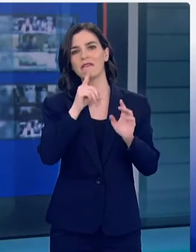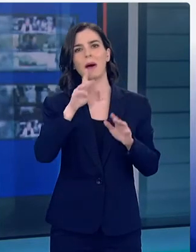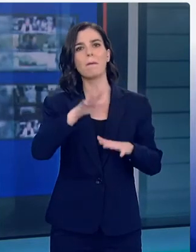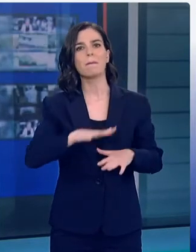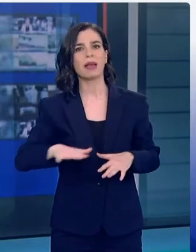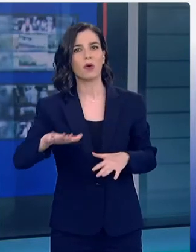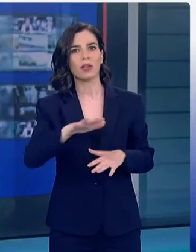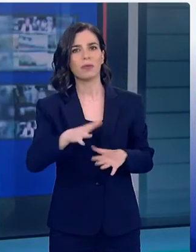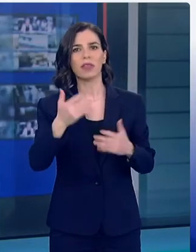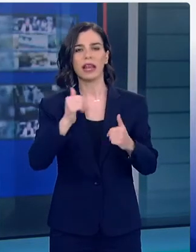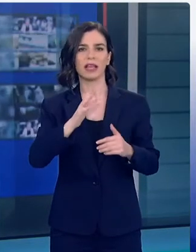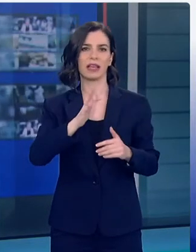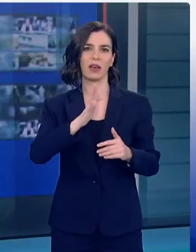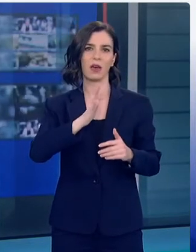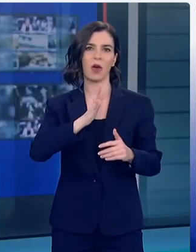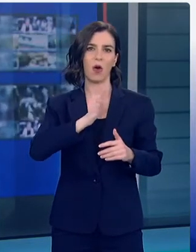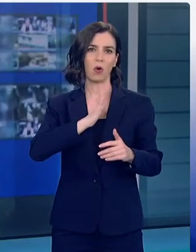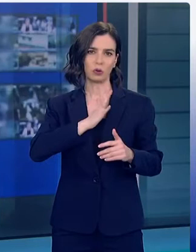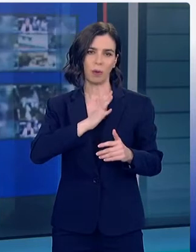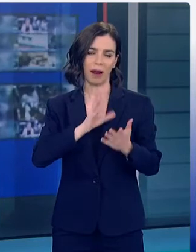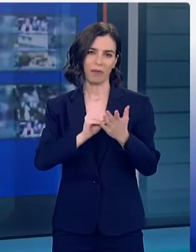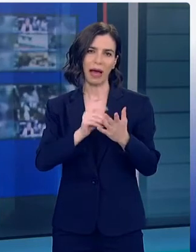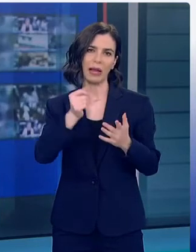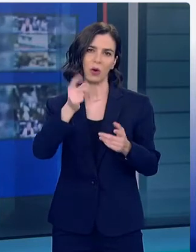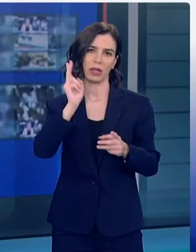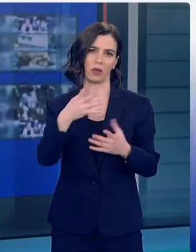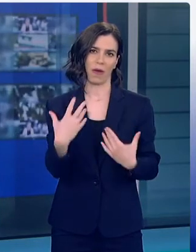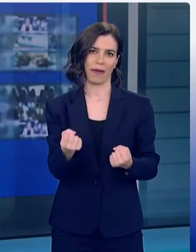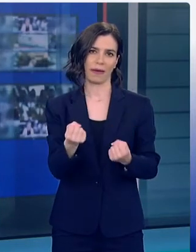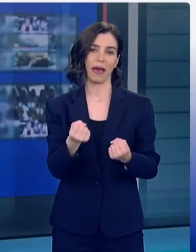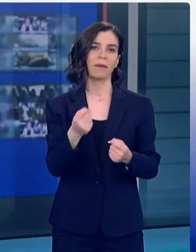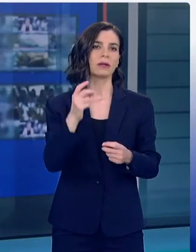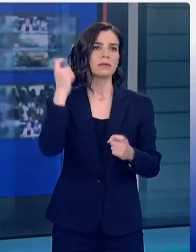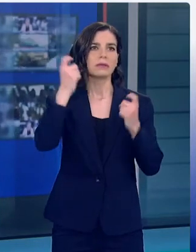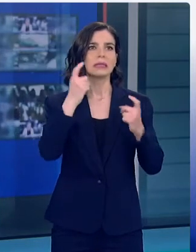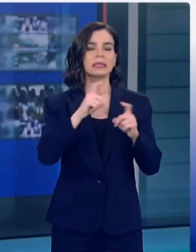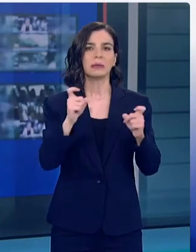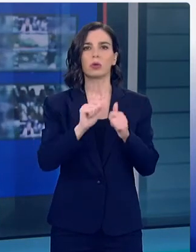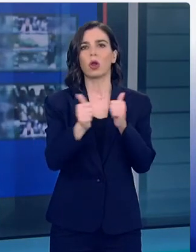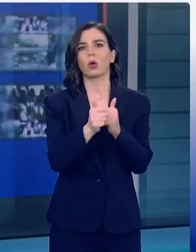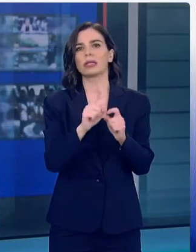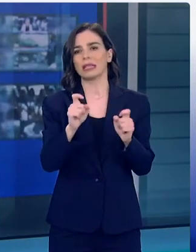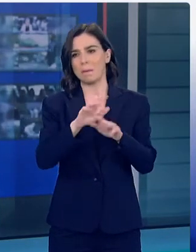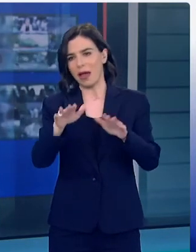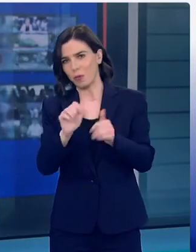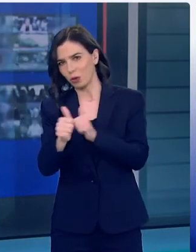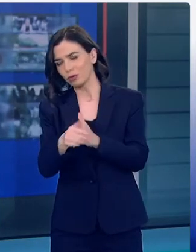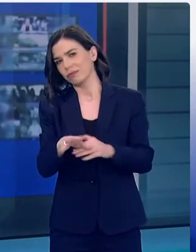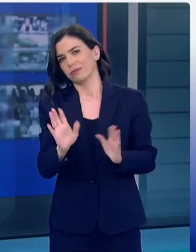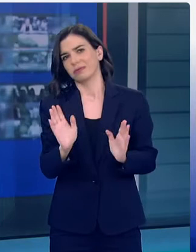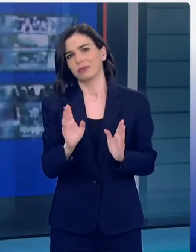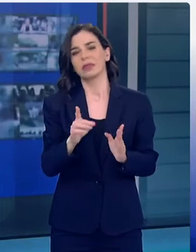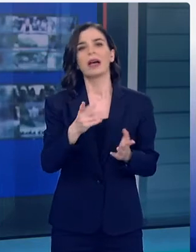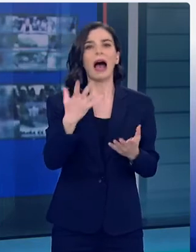οποία δεν έχει κόσμο έχει και πάρα πολύ μικρό κίνδυνο. Νομίζω αυτό που μας απασχολεί περισσότερο όλους είναι άλλα μέτρα όπως αυτά που αναφέρει η